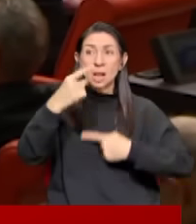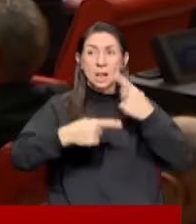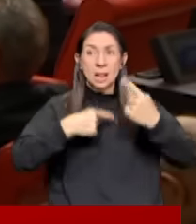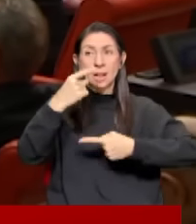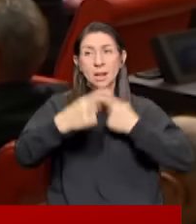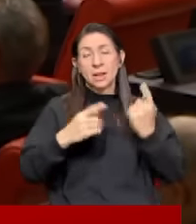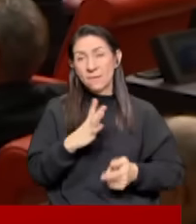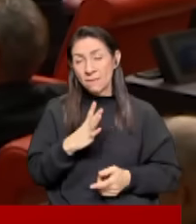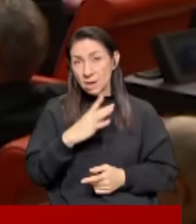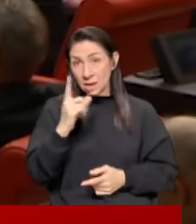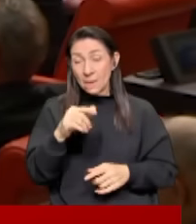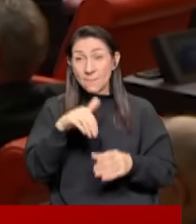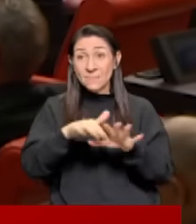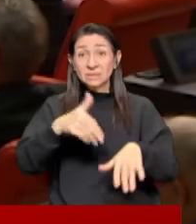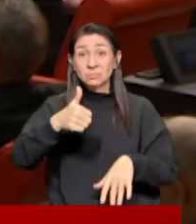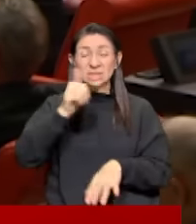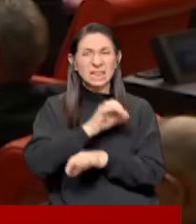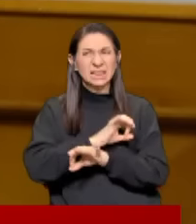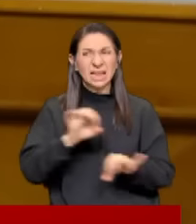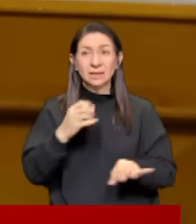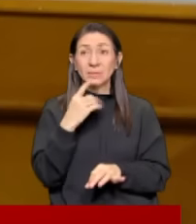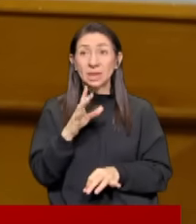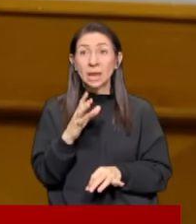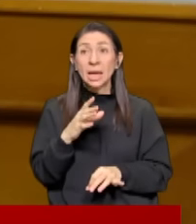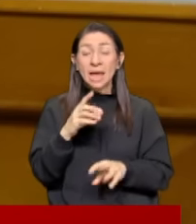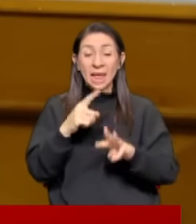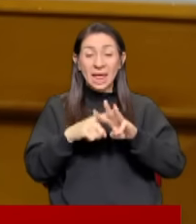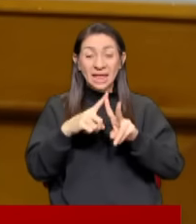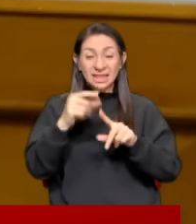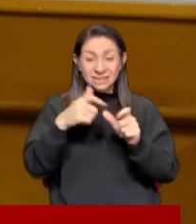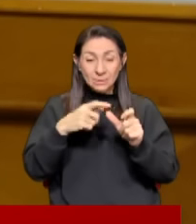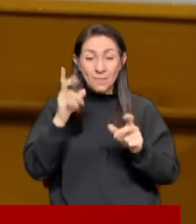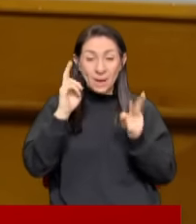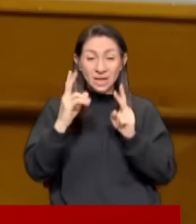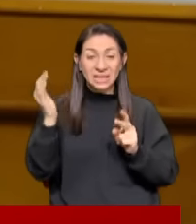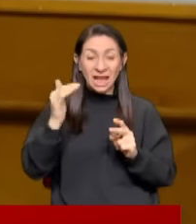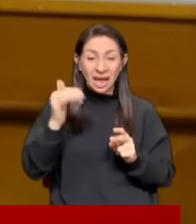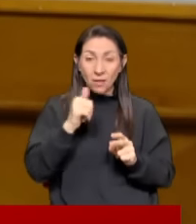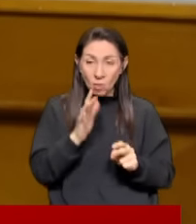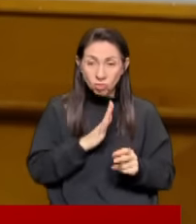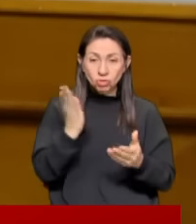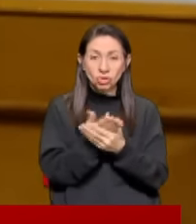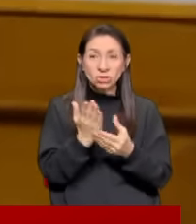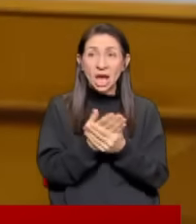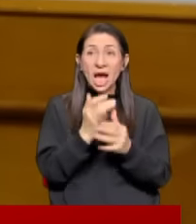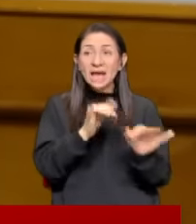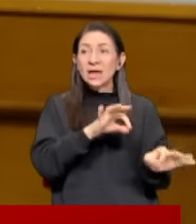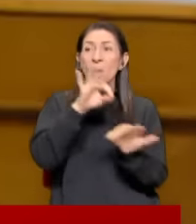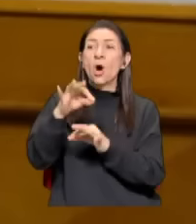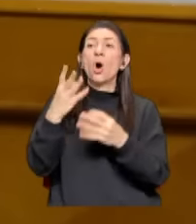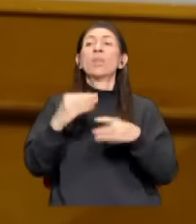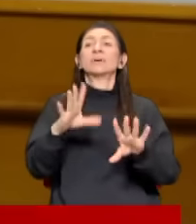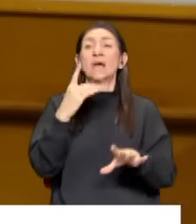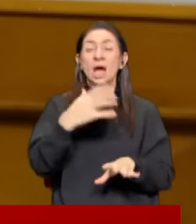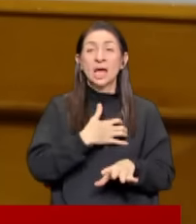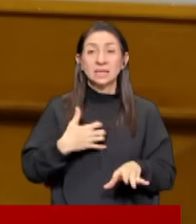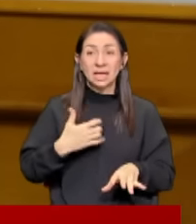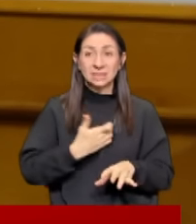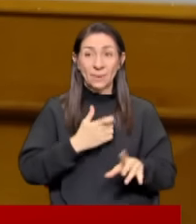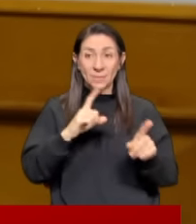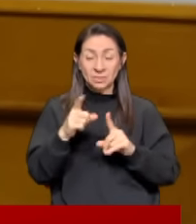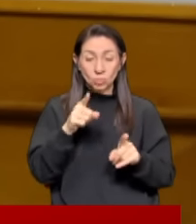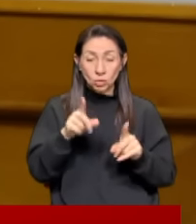kulislere yansıdı. Meclis başkanı net konuşmadı. Enis Berberoğlu ve benzer Gergerlioğlu dosyalarındaki durum yaşanmasın diye Anayasa